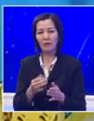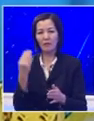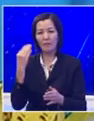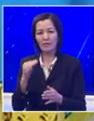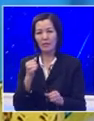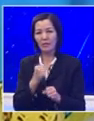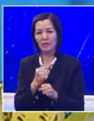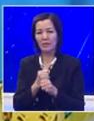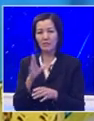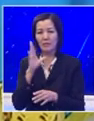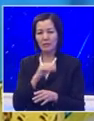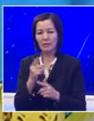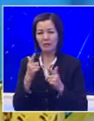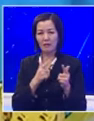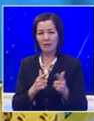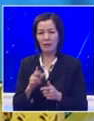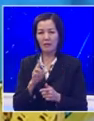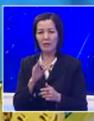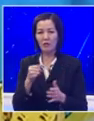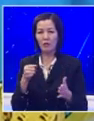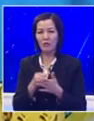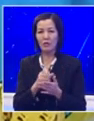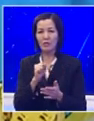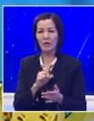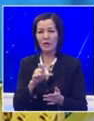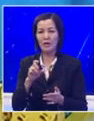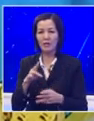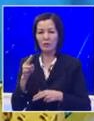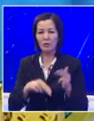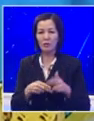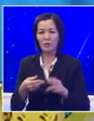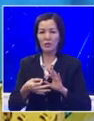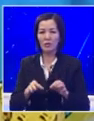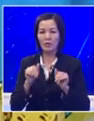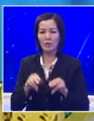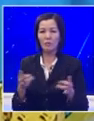жасап тастаған. 42-ке дейін АЭС құрылысы қатысында нақты шешім қабылдауға жетті.